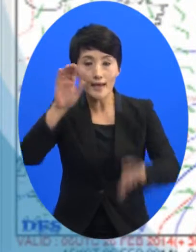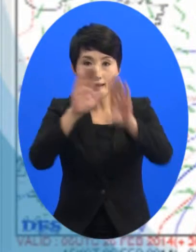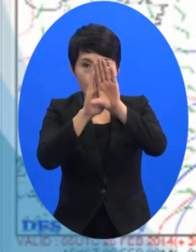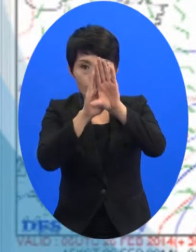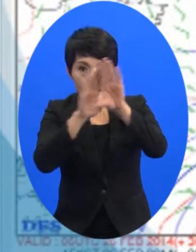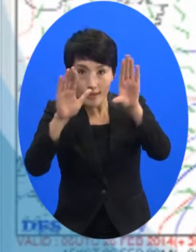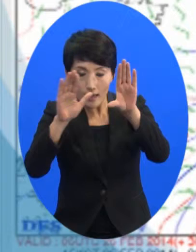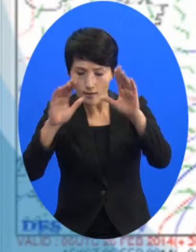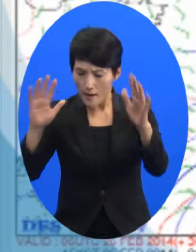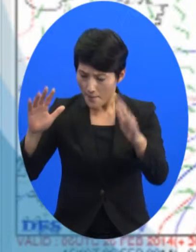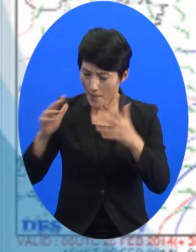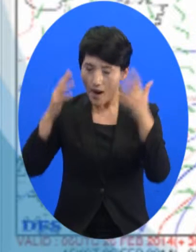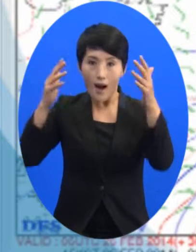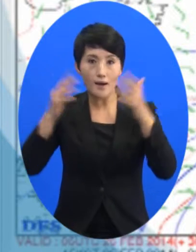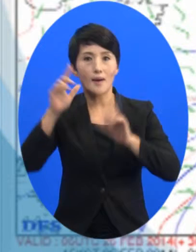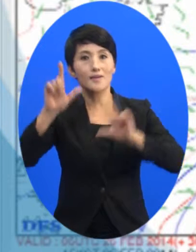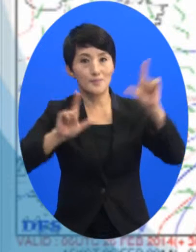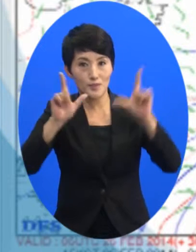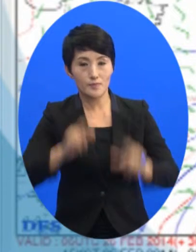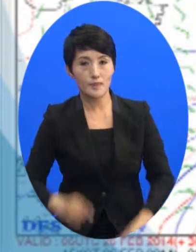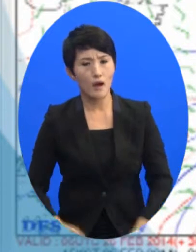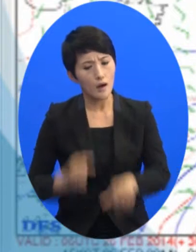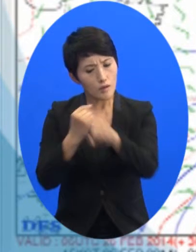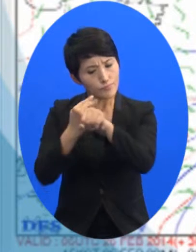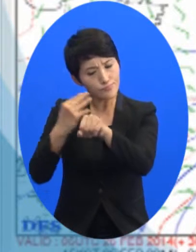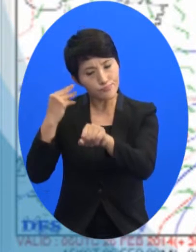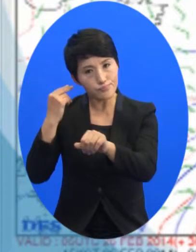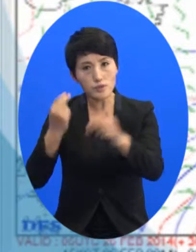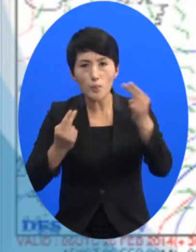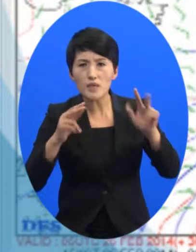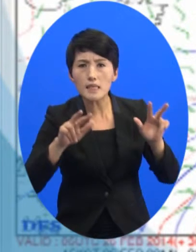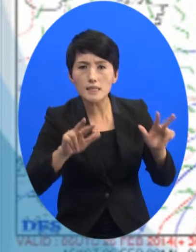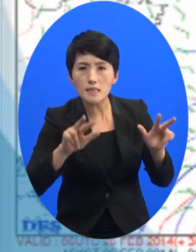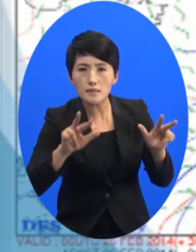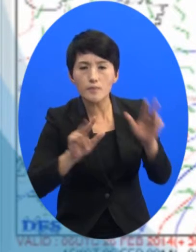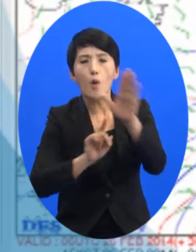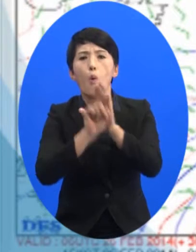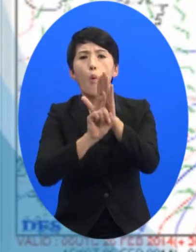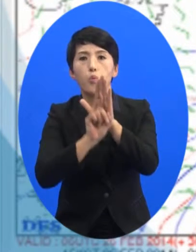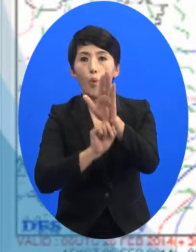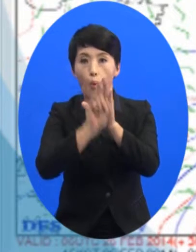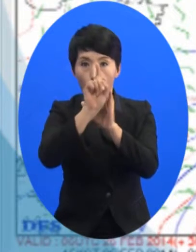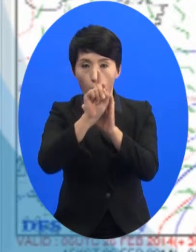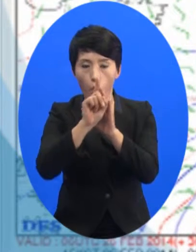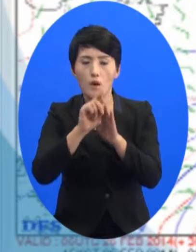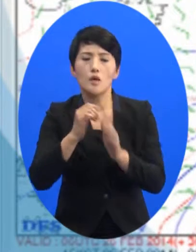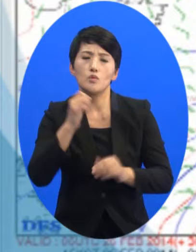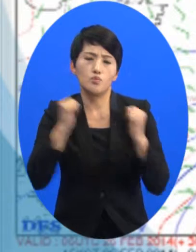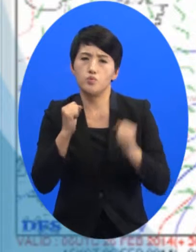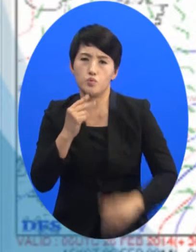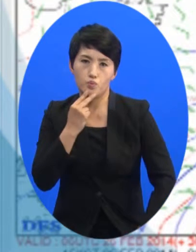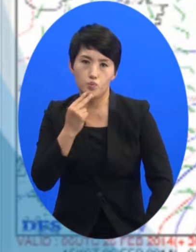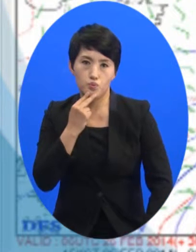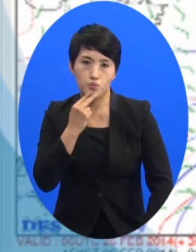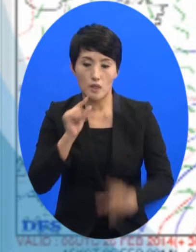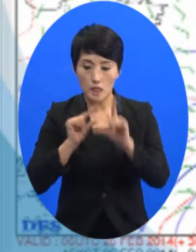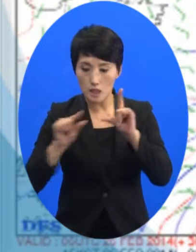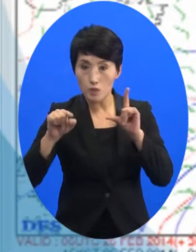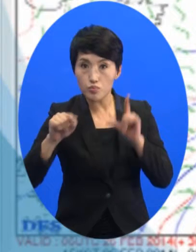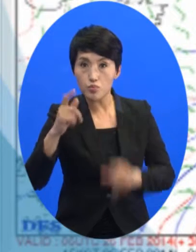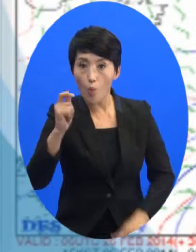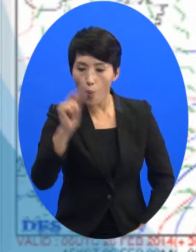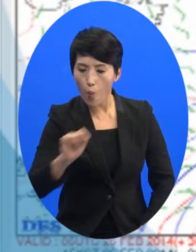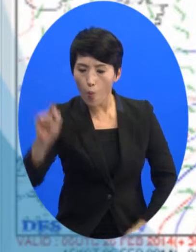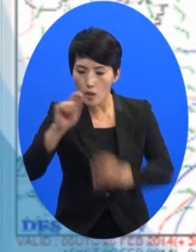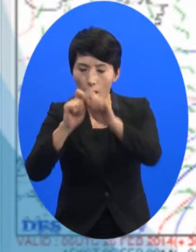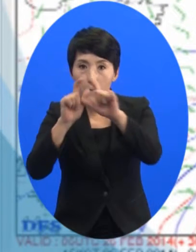상세 바람장입니다. 당분간 평년보다 높은 기온 분포를 보이는 가운데 일부 내륙 지방에서는 고기압의 영향권에서